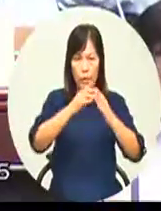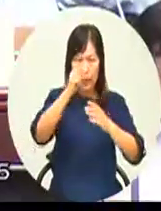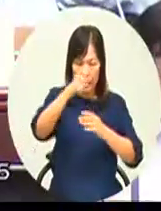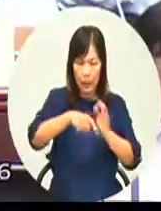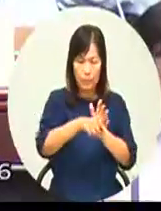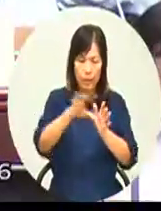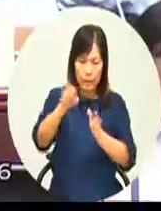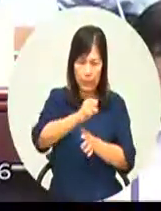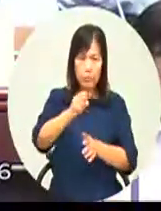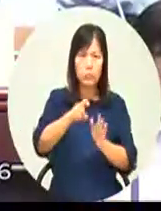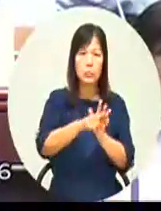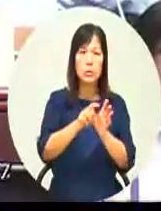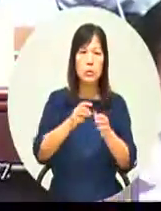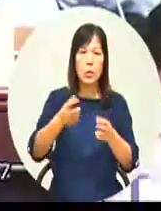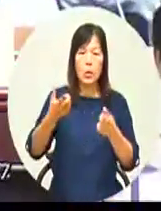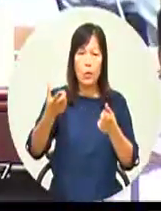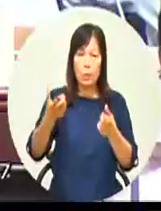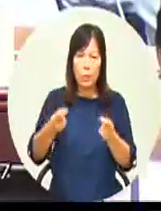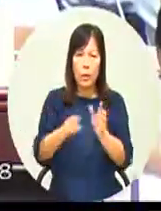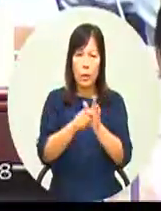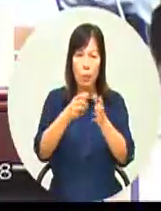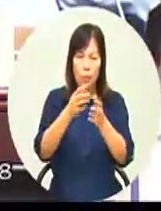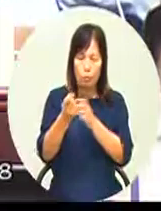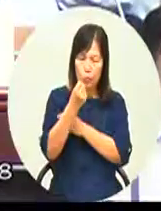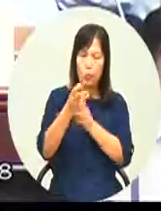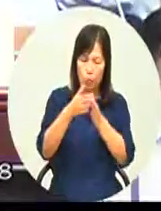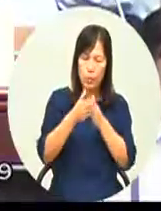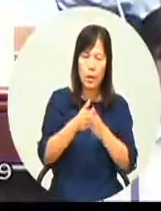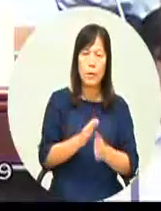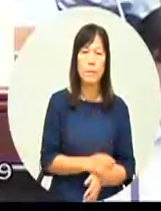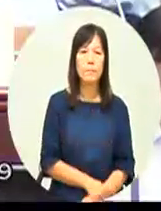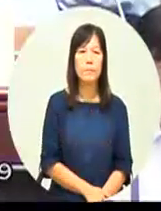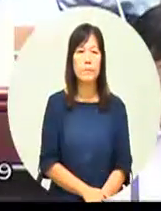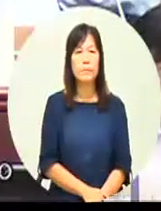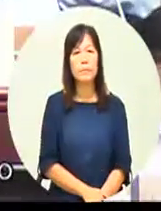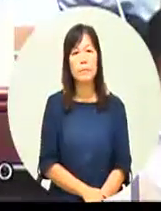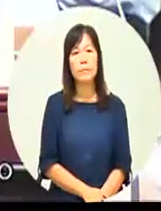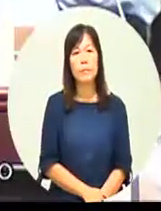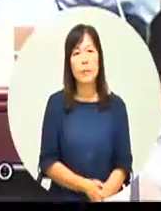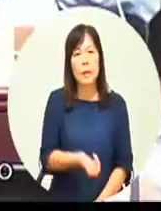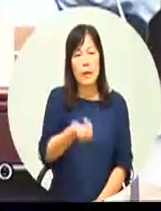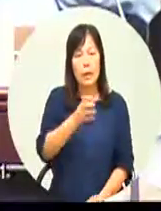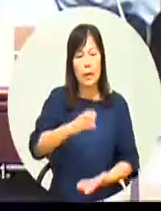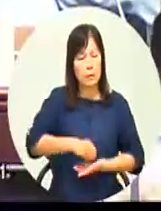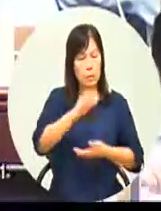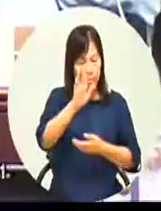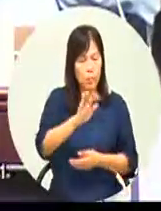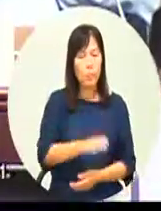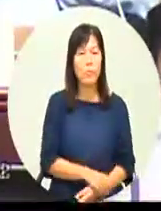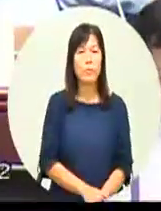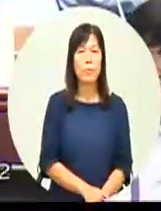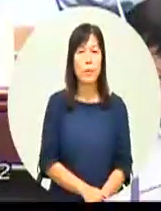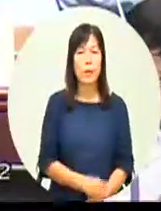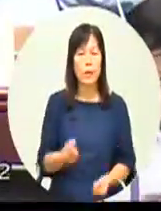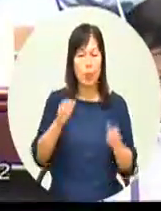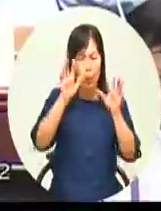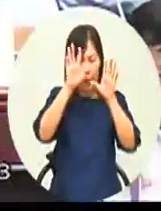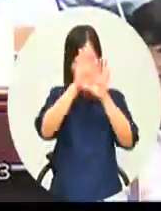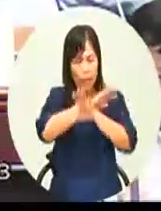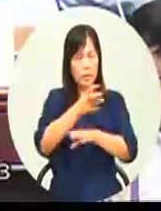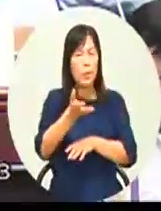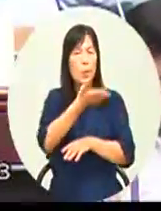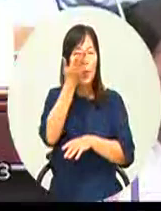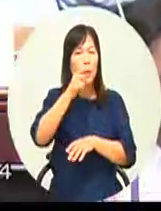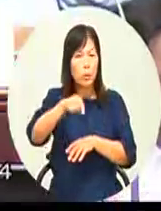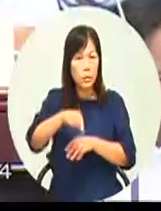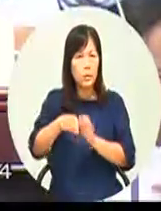取的部分呢，我们其实是要去做更多的努力啦哈。那另外刚刚议员有提到，就是我们的夜间观光的这个部分。